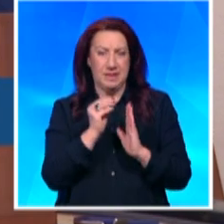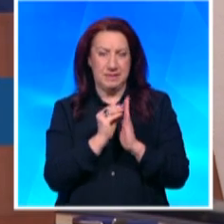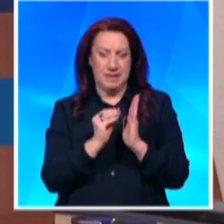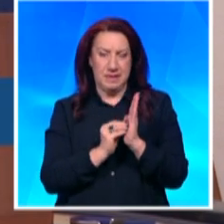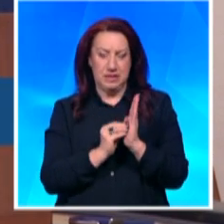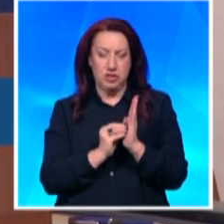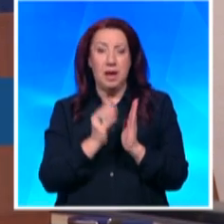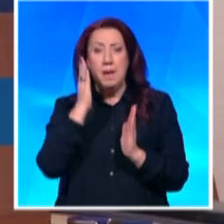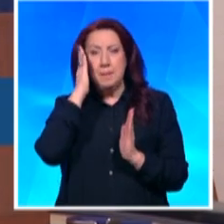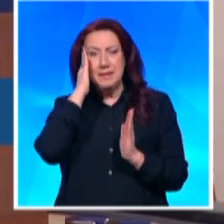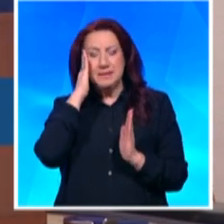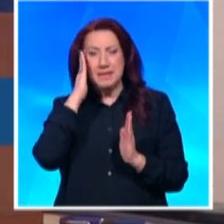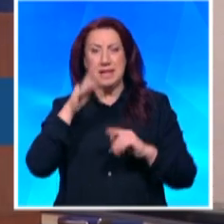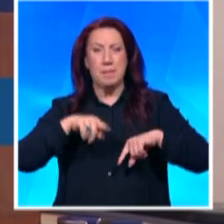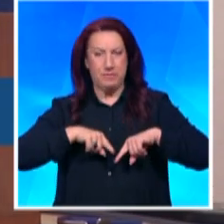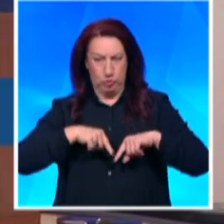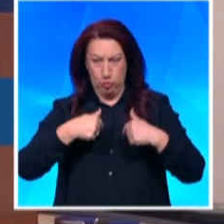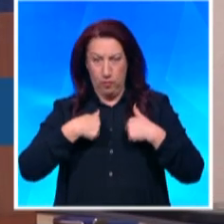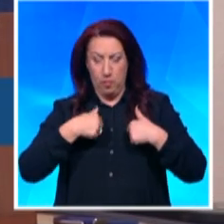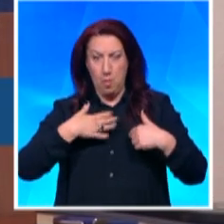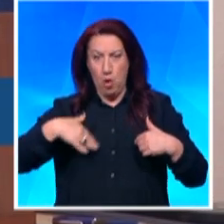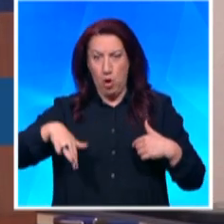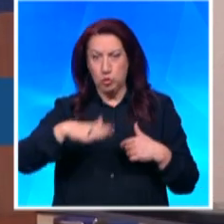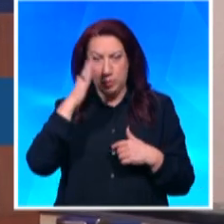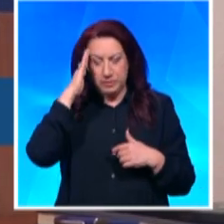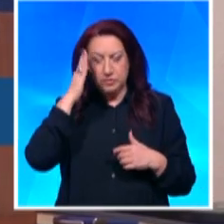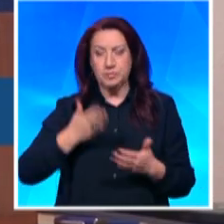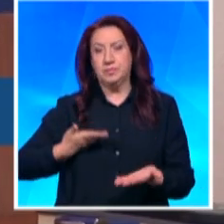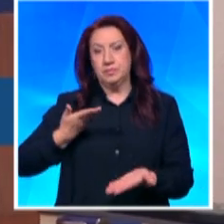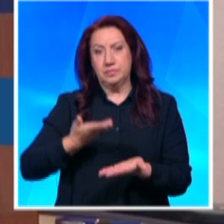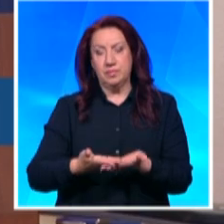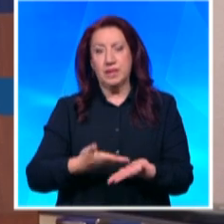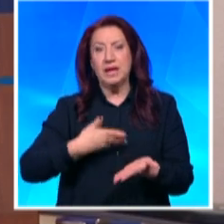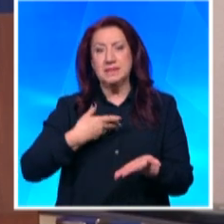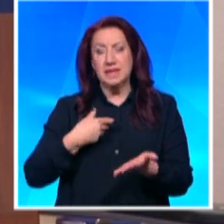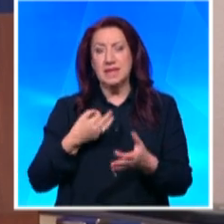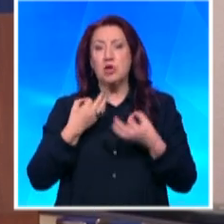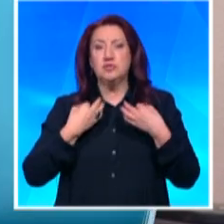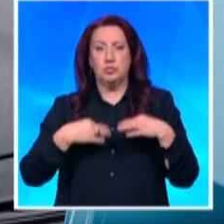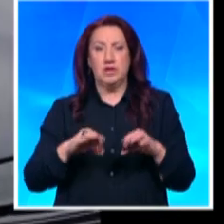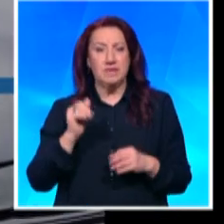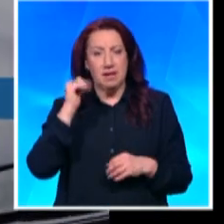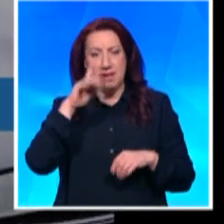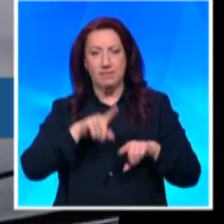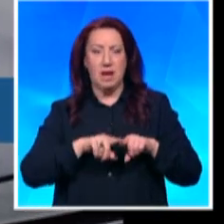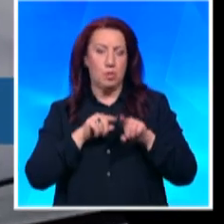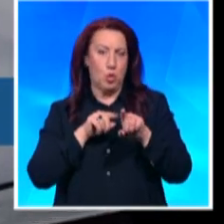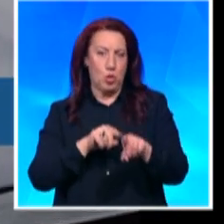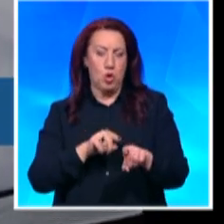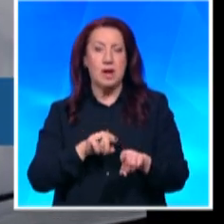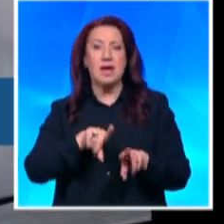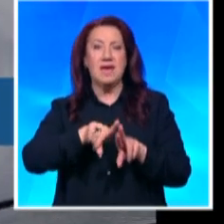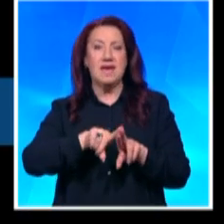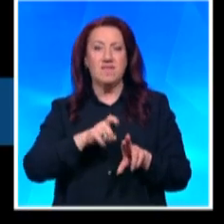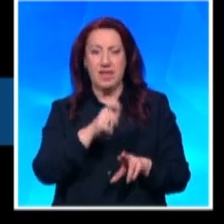пред Висшия съдебен съвет искане за освобождаване на главния прокурор Иван Гешев. Отново инцидент на